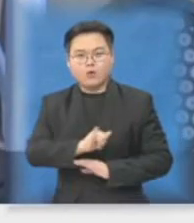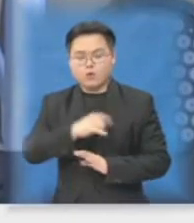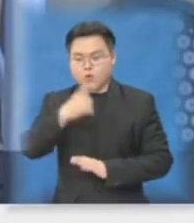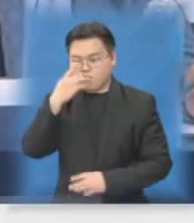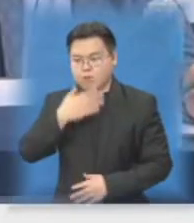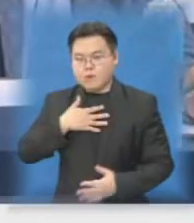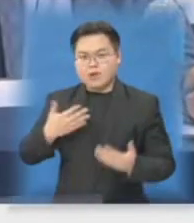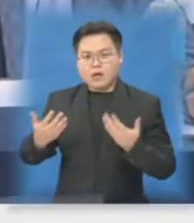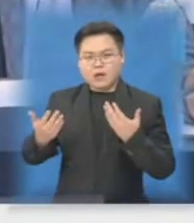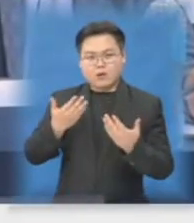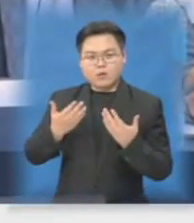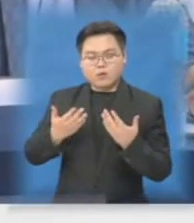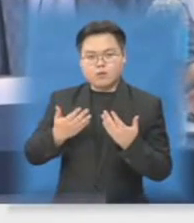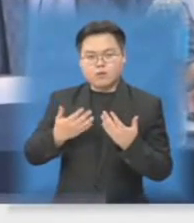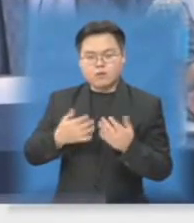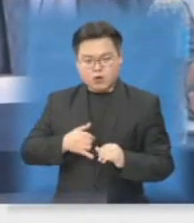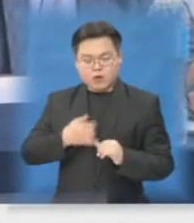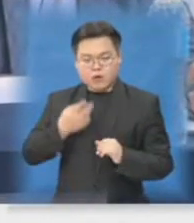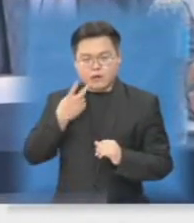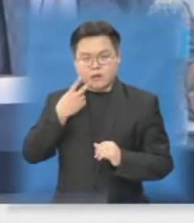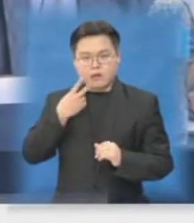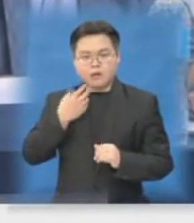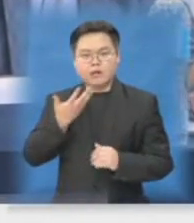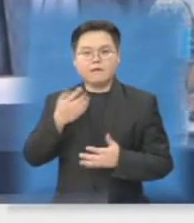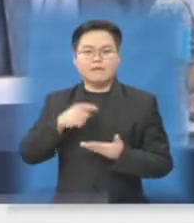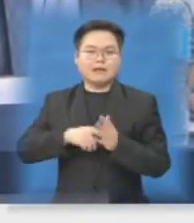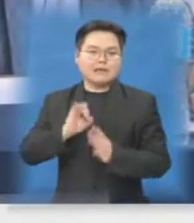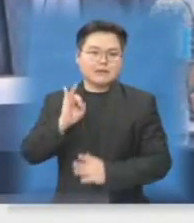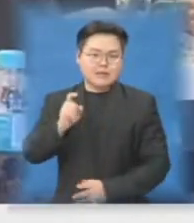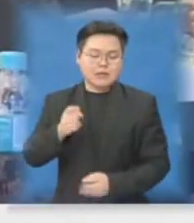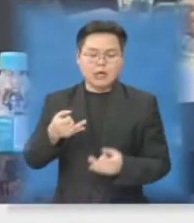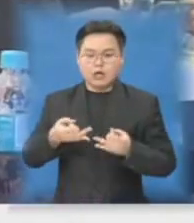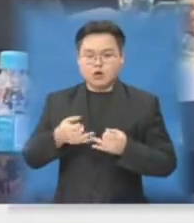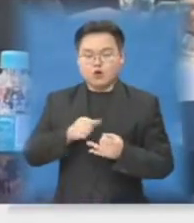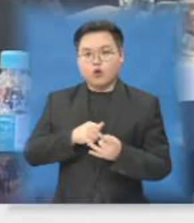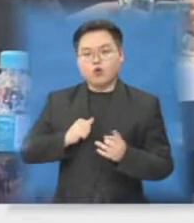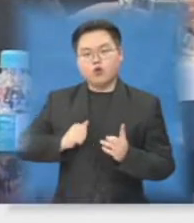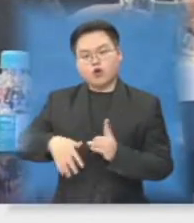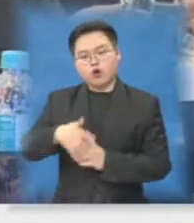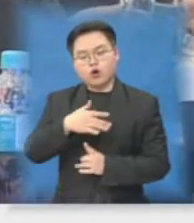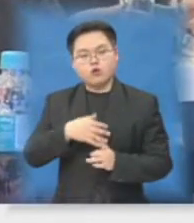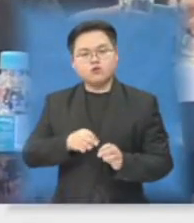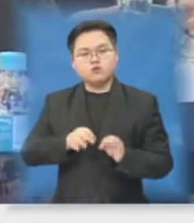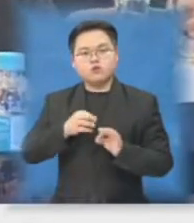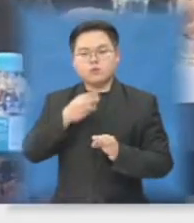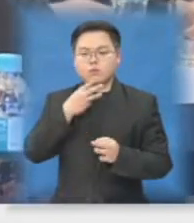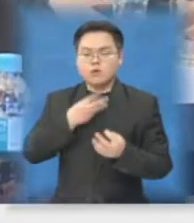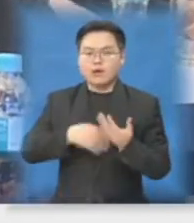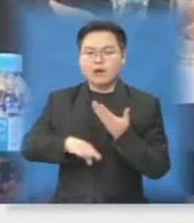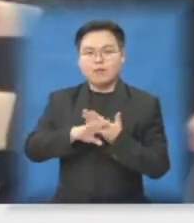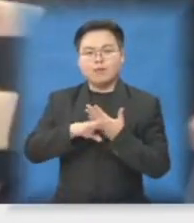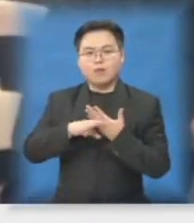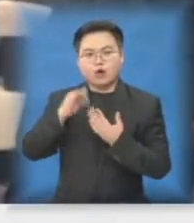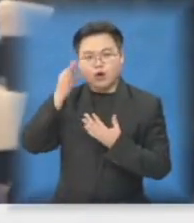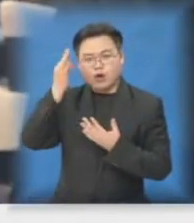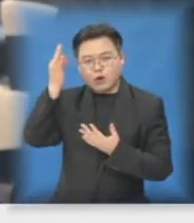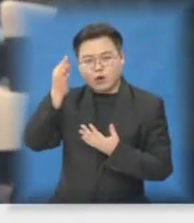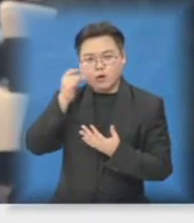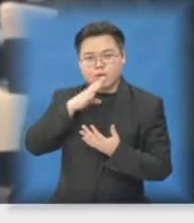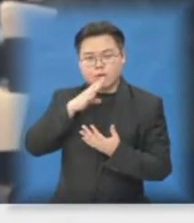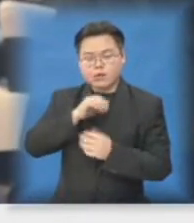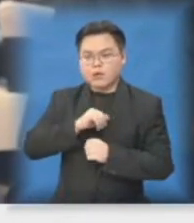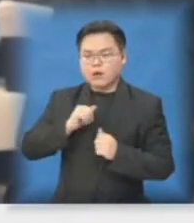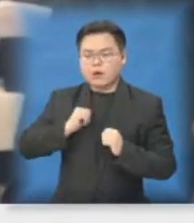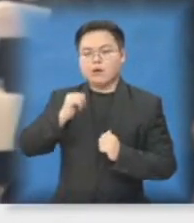халдлагад өртөж гүйж байгаа тоогоор бараг 5 дахин өндөр байгаа юм а. За захин орчинд өөрийн аюулгүй байдлыг хэрхэн хангах тухай мэдээлэлгүй улмаас иргэд олон